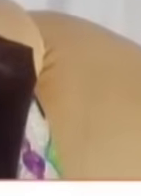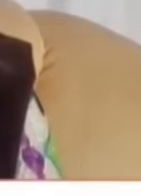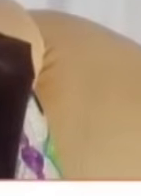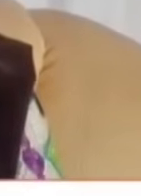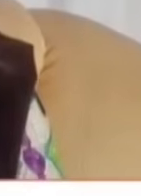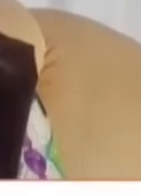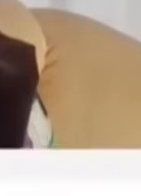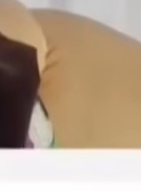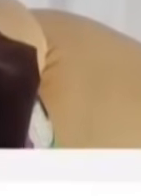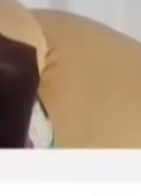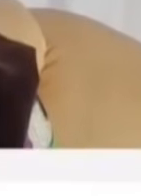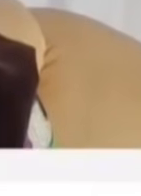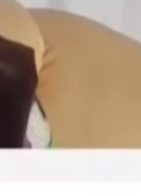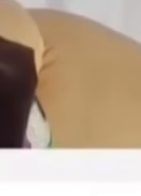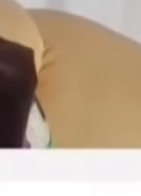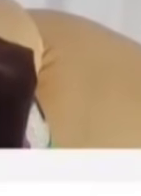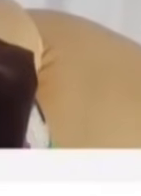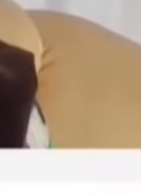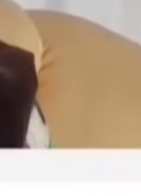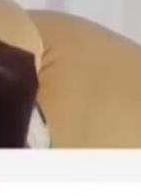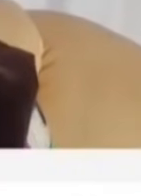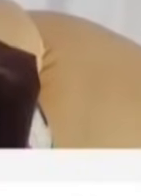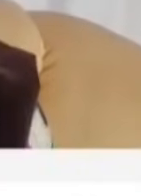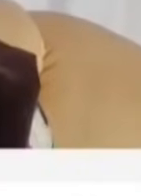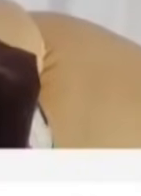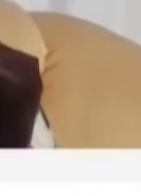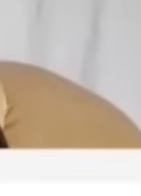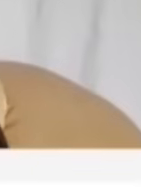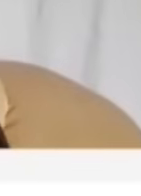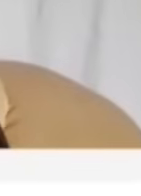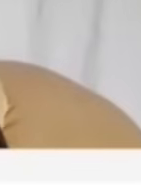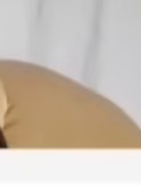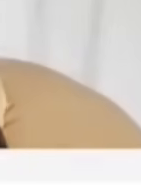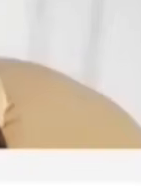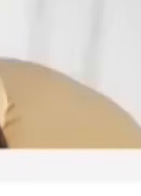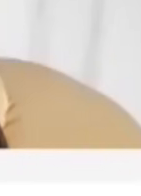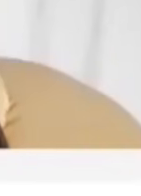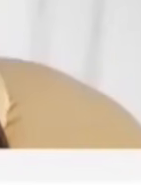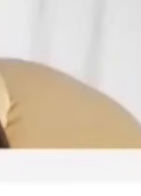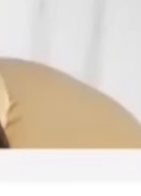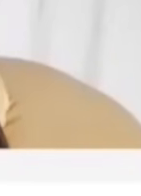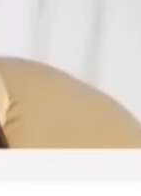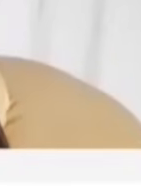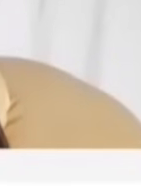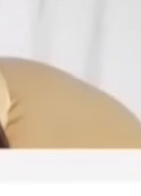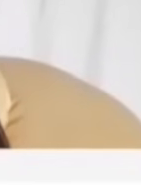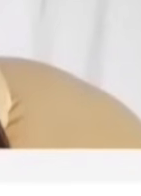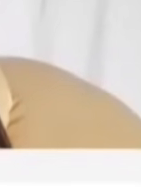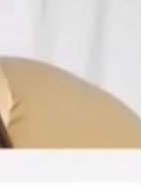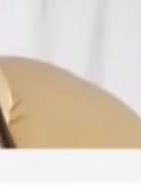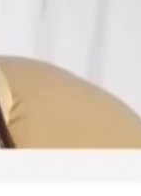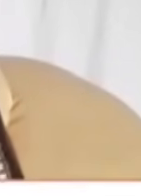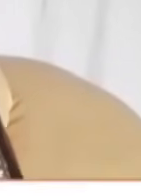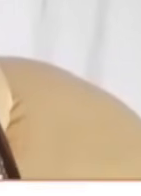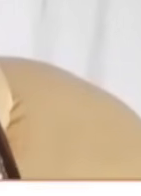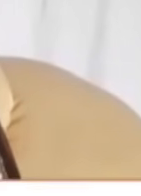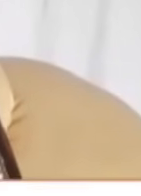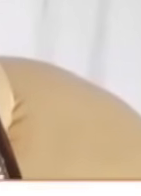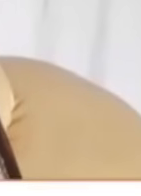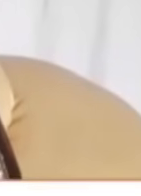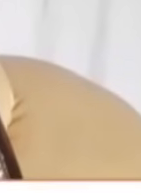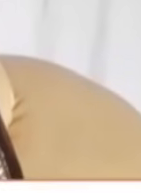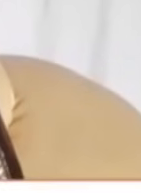omwagaanya guno nejjanga etunoonya eno gye tuli mu nsozi zaffe ku butaka kale era njagala okusaba abazzukulu bonna mu Buganda Bukedde TV